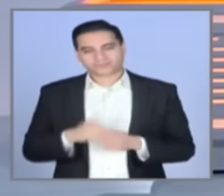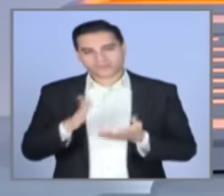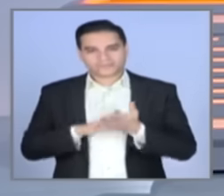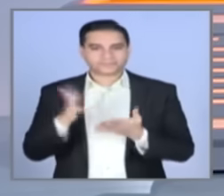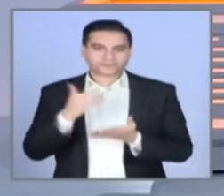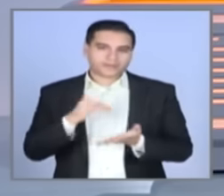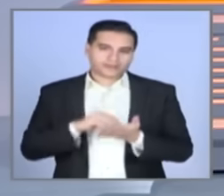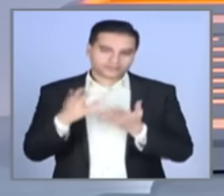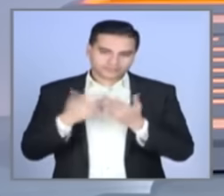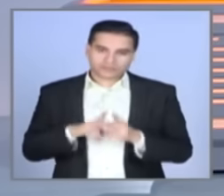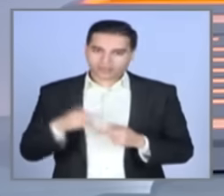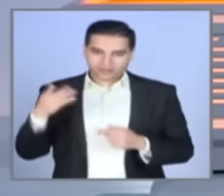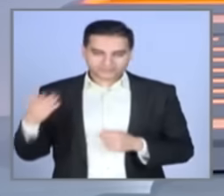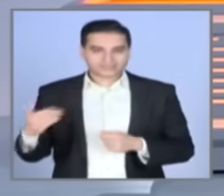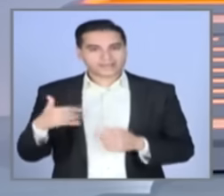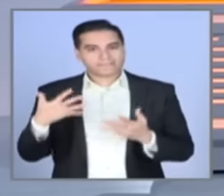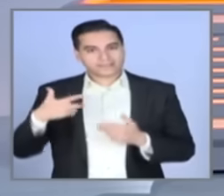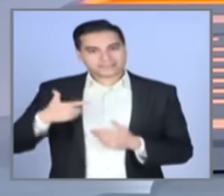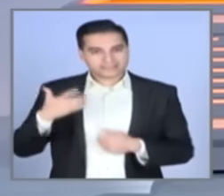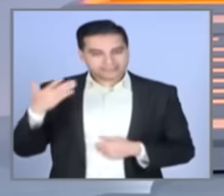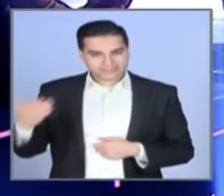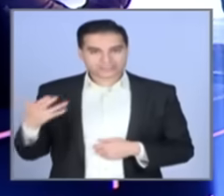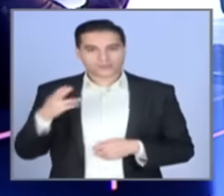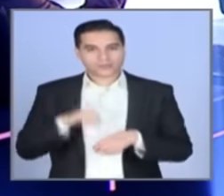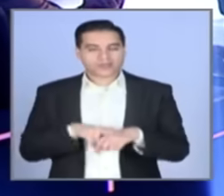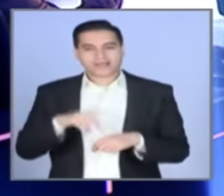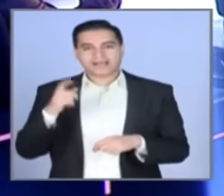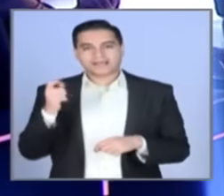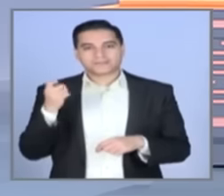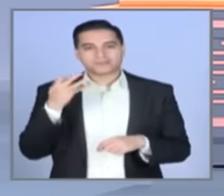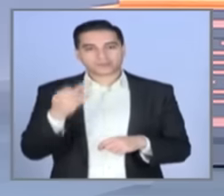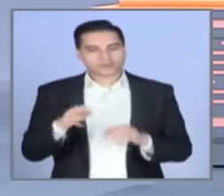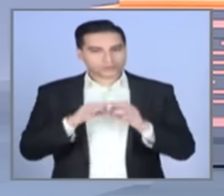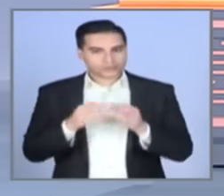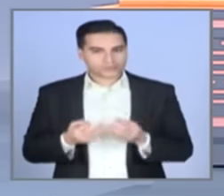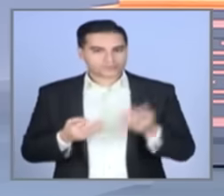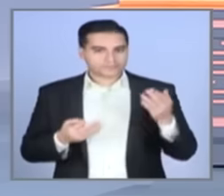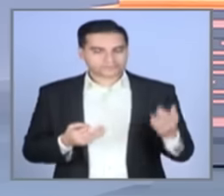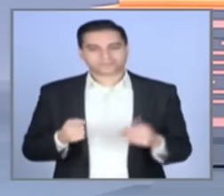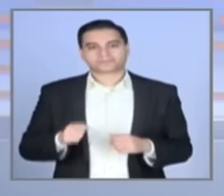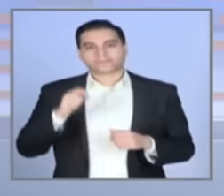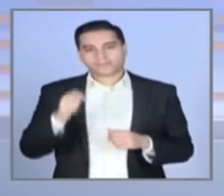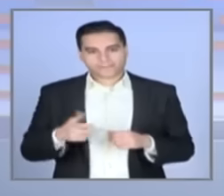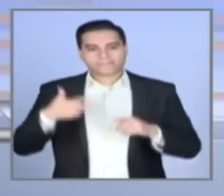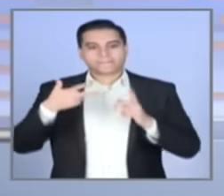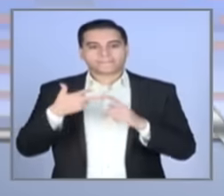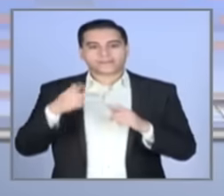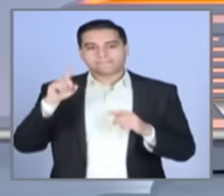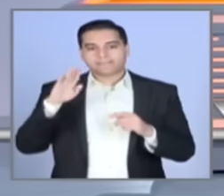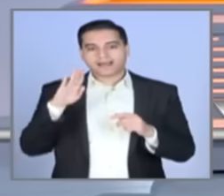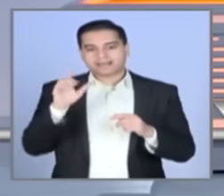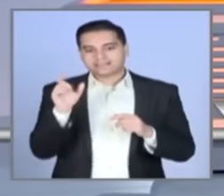10 نقاط، النتيجة اتغيرت. 60 عيلة عيسى، 35 عيلة الحياة.